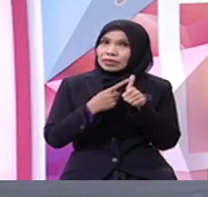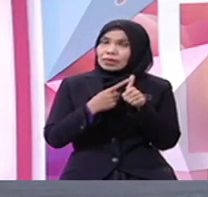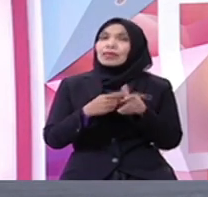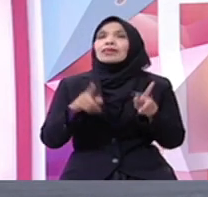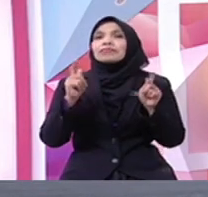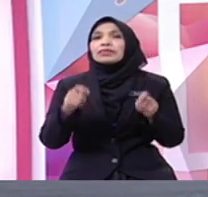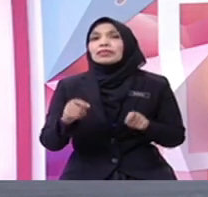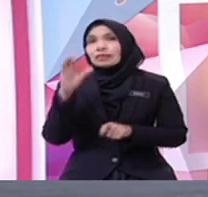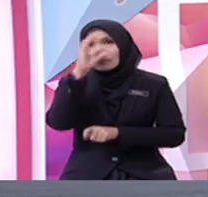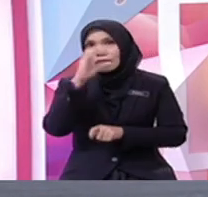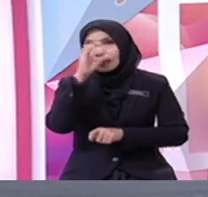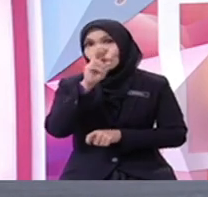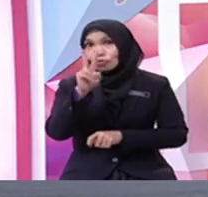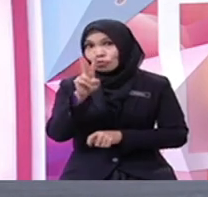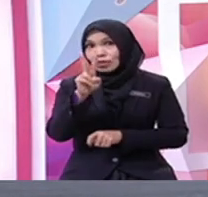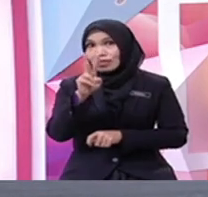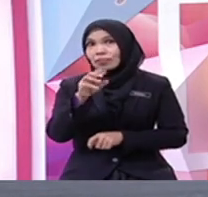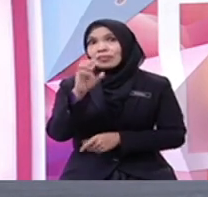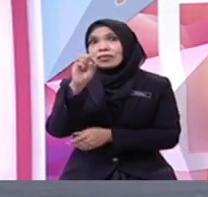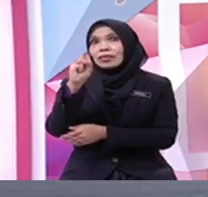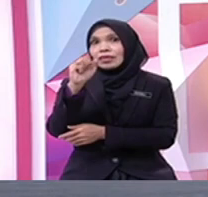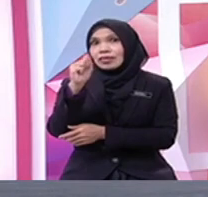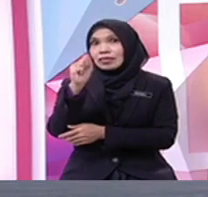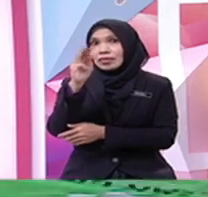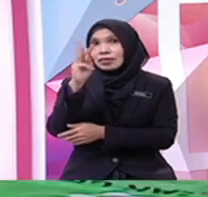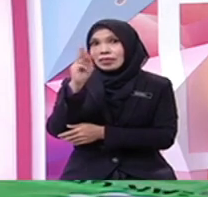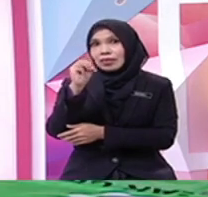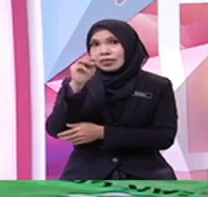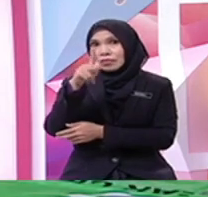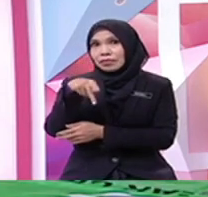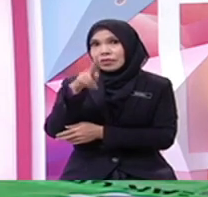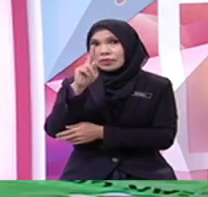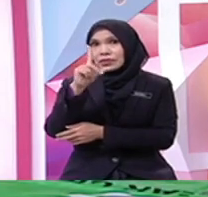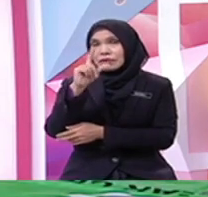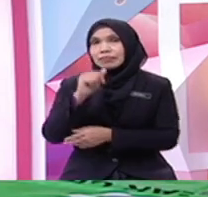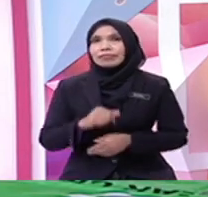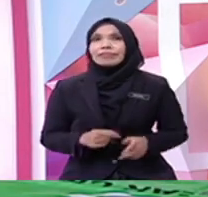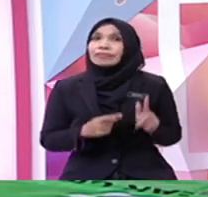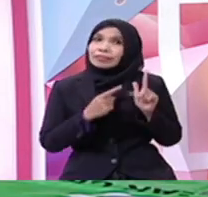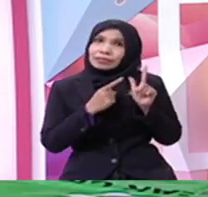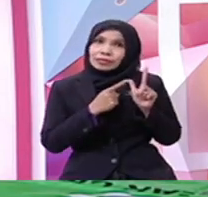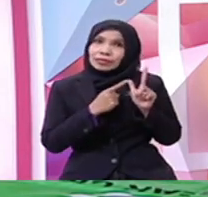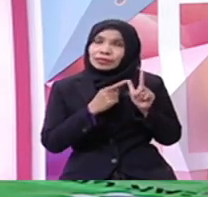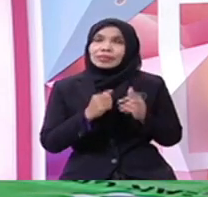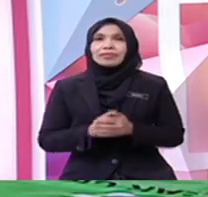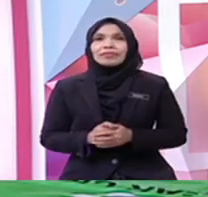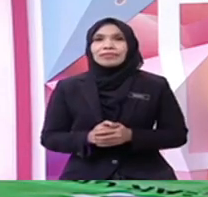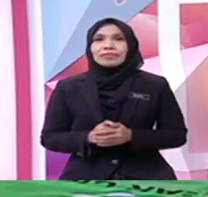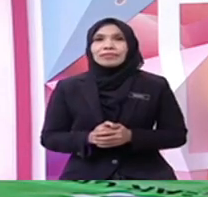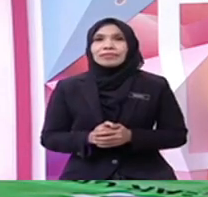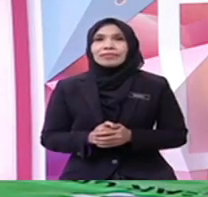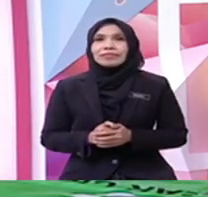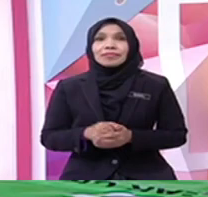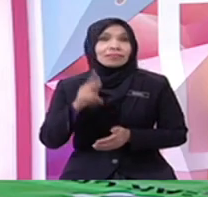sampul-sampul yang pertama cewek gua akan cari untuk misi utama misi kedua nanti Amira akan